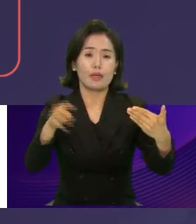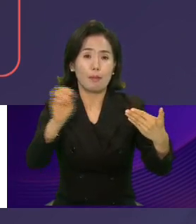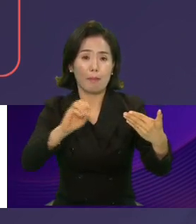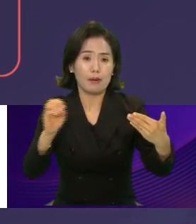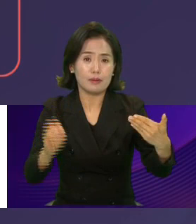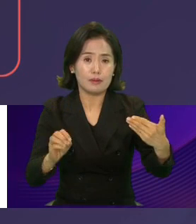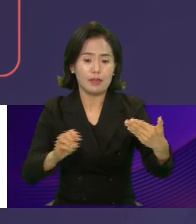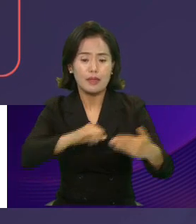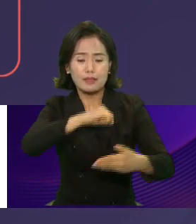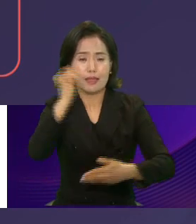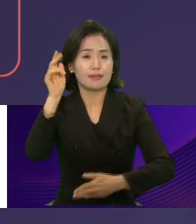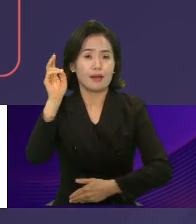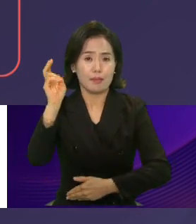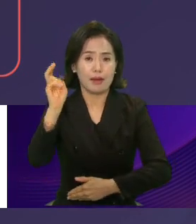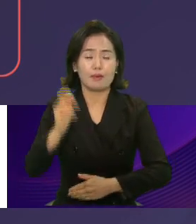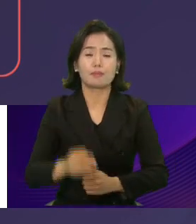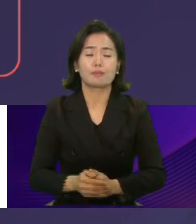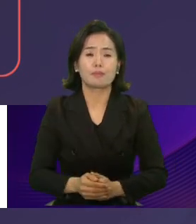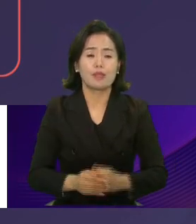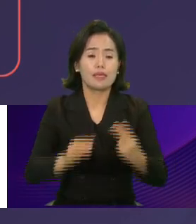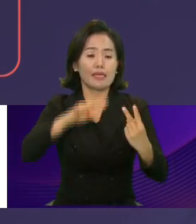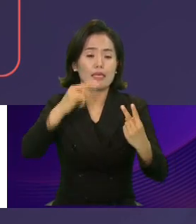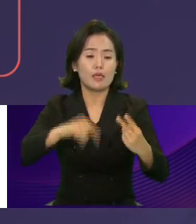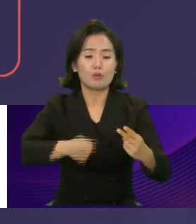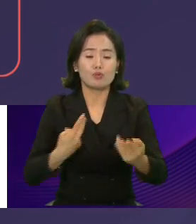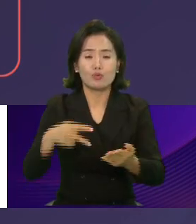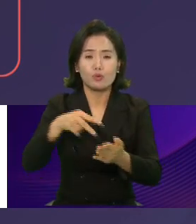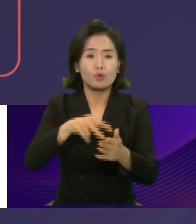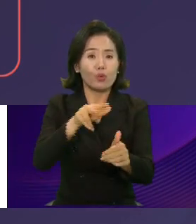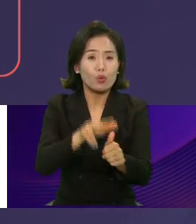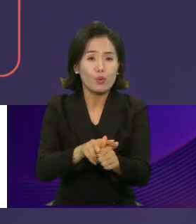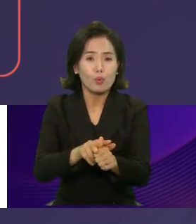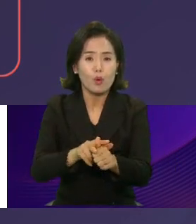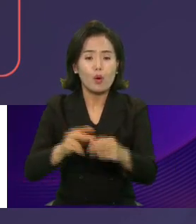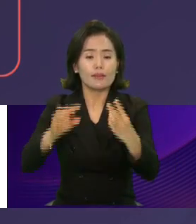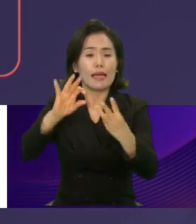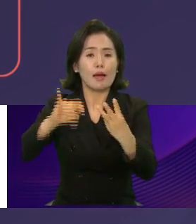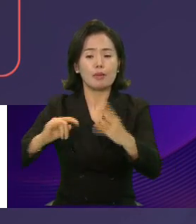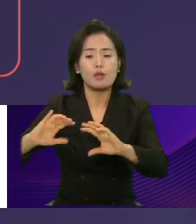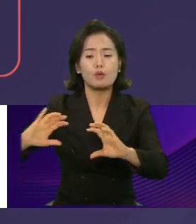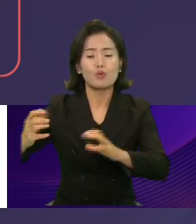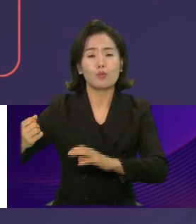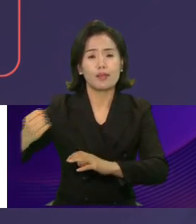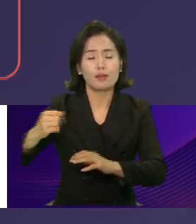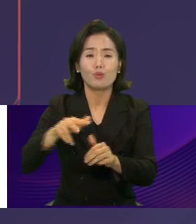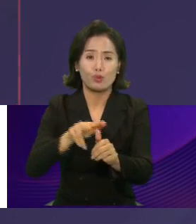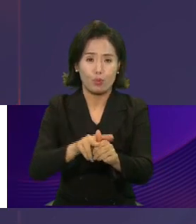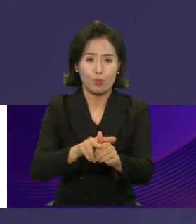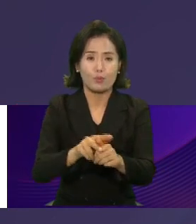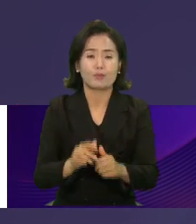69.4%로 당선이 유력합니다. 2위는 무소속 이윤석 후보, 3위는 국민의힘 윤선웅 후보입니다.